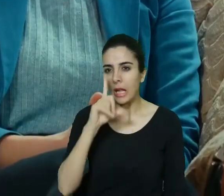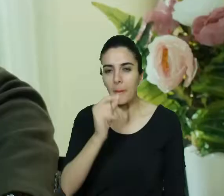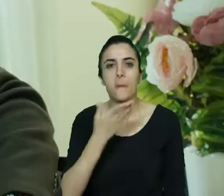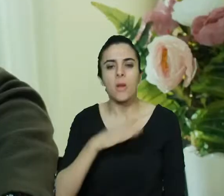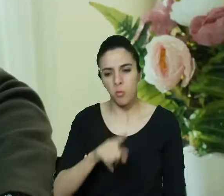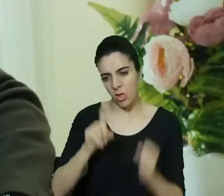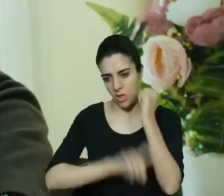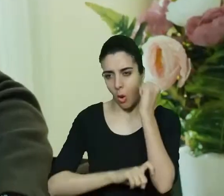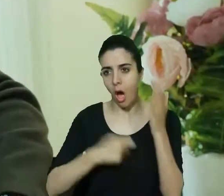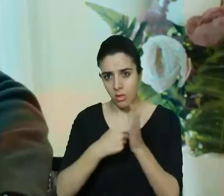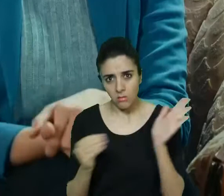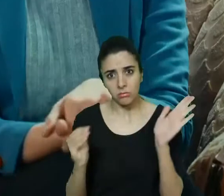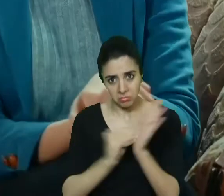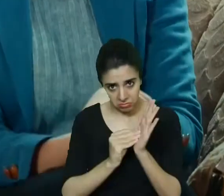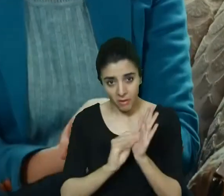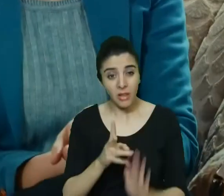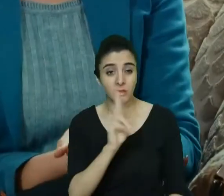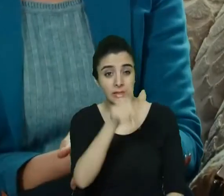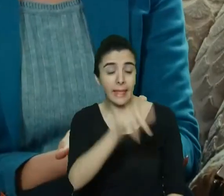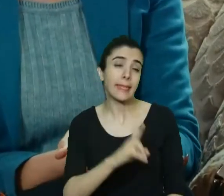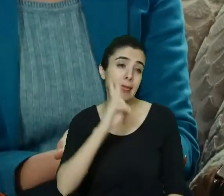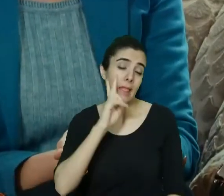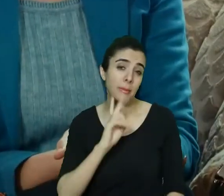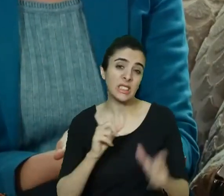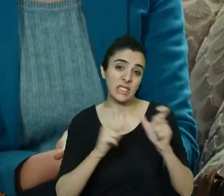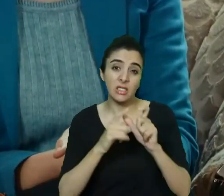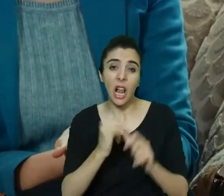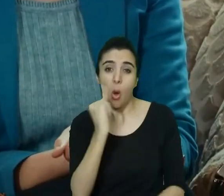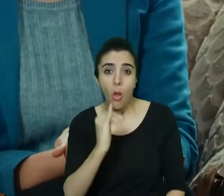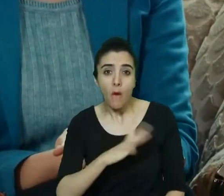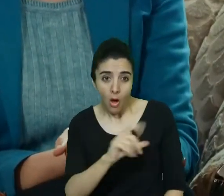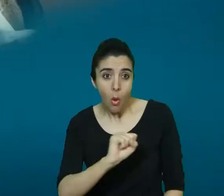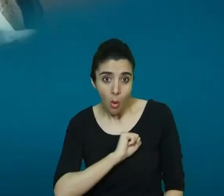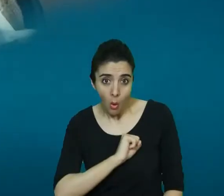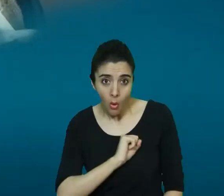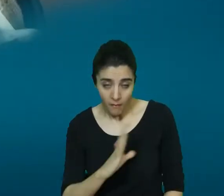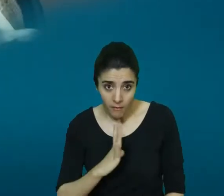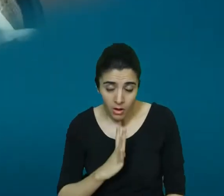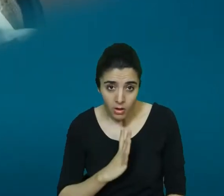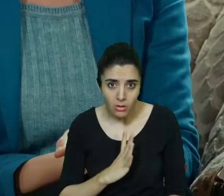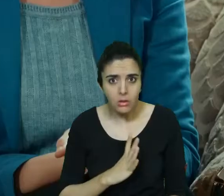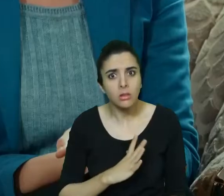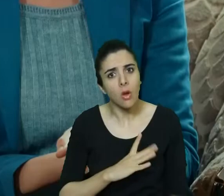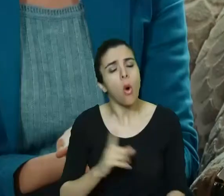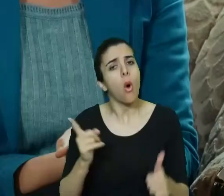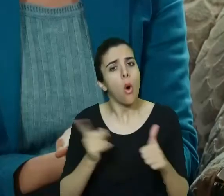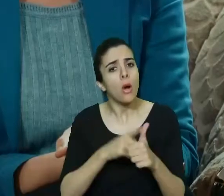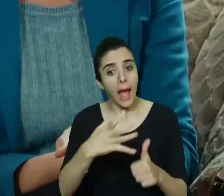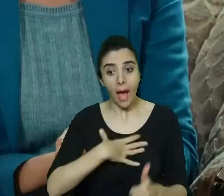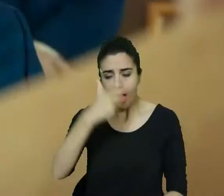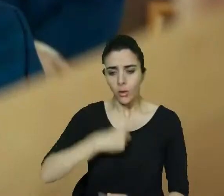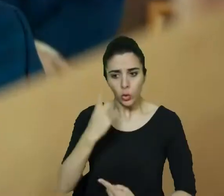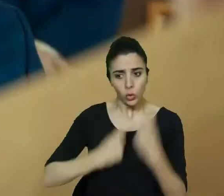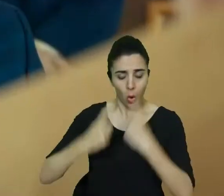olarak alınacak, madem o sizin tertemiz siciliniz kirlenme tehlikesiyle karşı karşıya kalacak, o zaman önce kendinizi